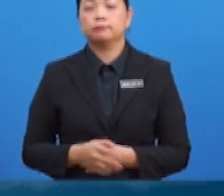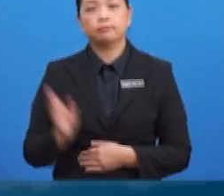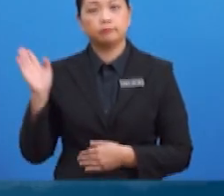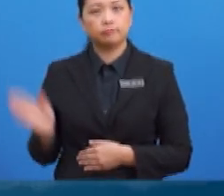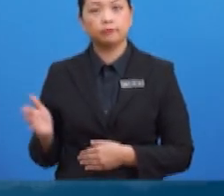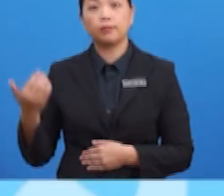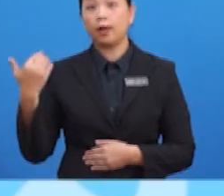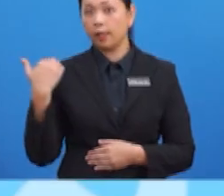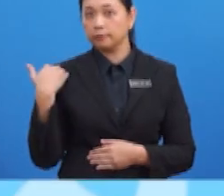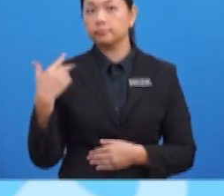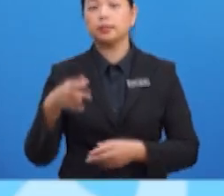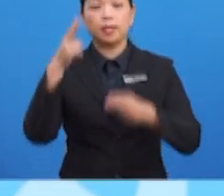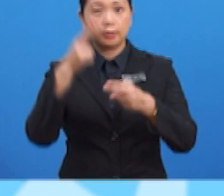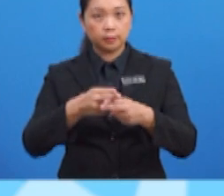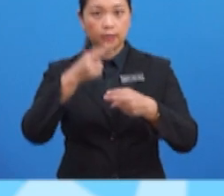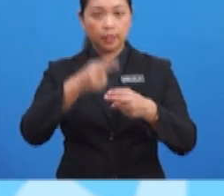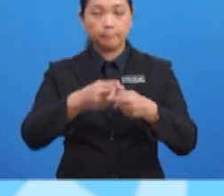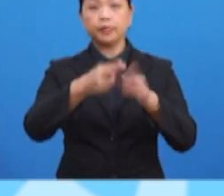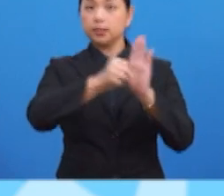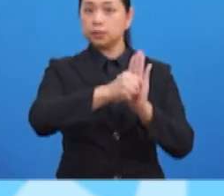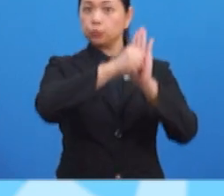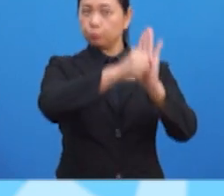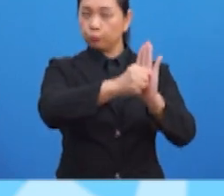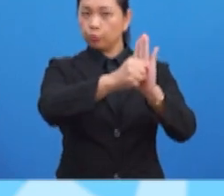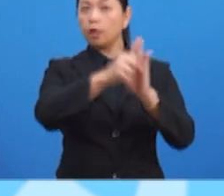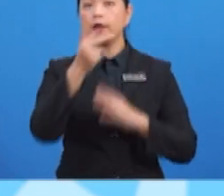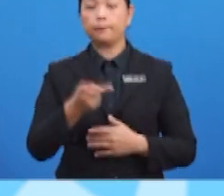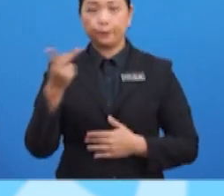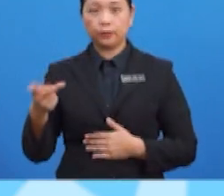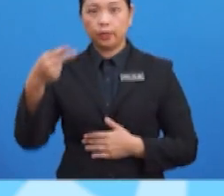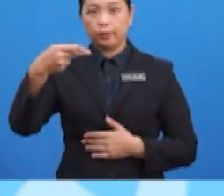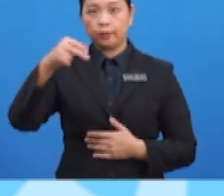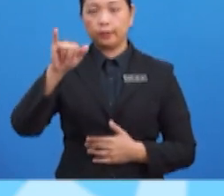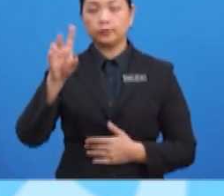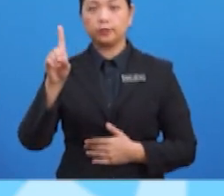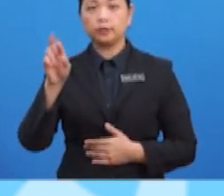Berikut merupakan nama, simbol dan fungsi komponen sistem hidrolik.